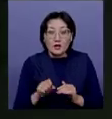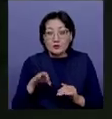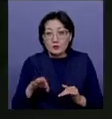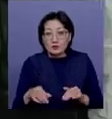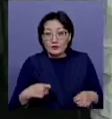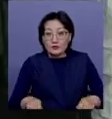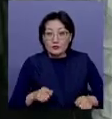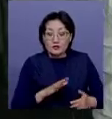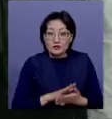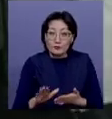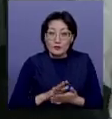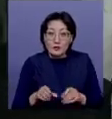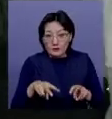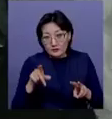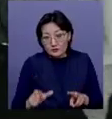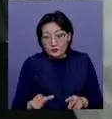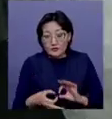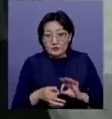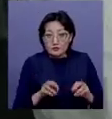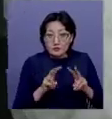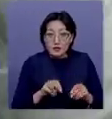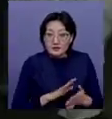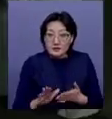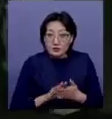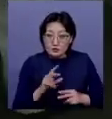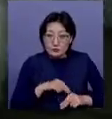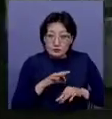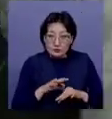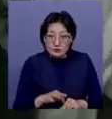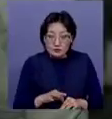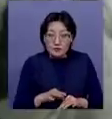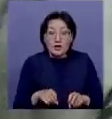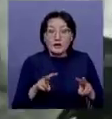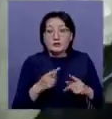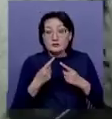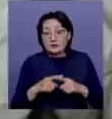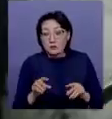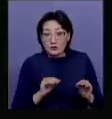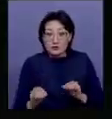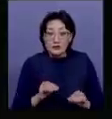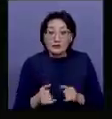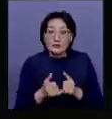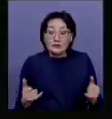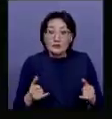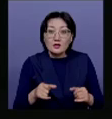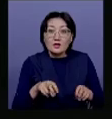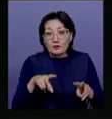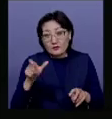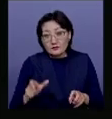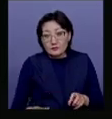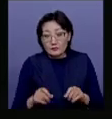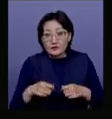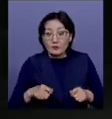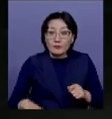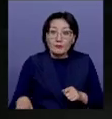bazarına zalalsızdandırışı mamandar tıngılıqtı tazalık jumıstarın jürgizdi. Arnay техника мен курал жабдықтар мен қамтылған қызметкерлер